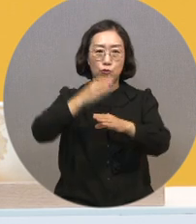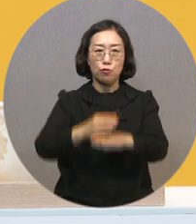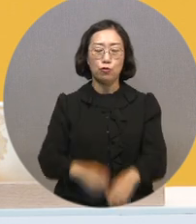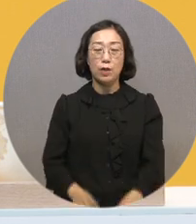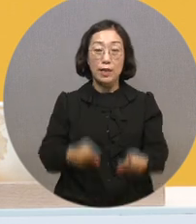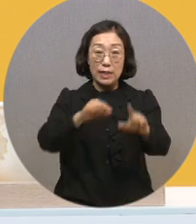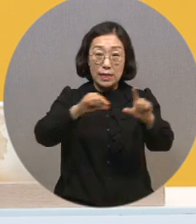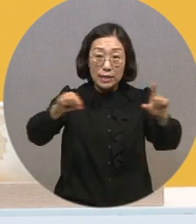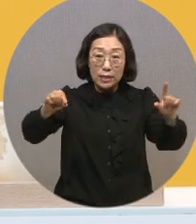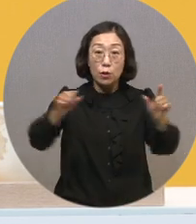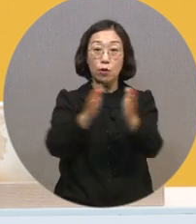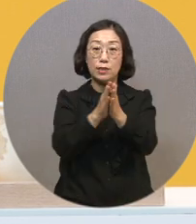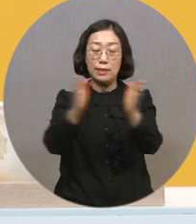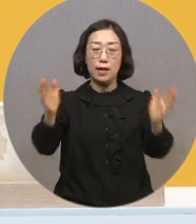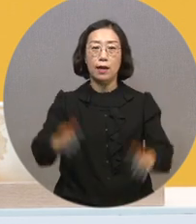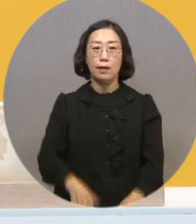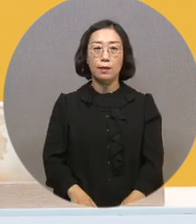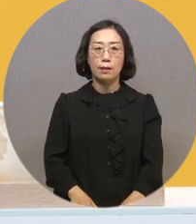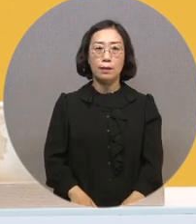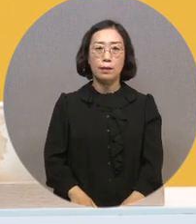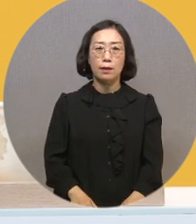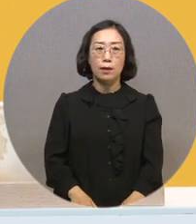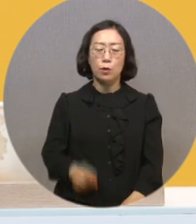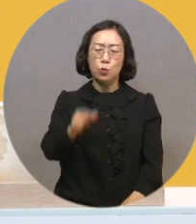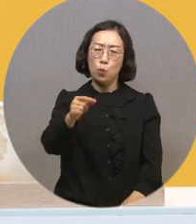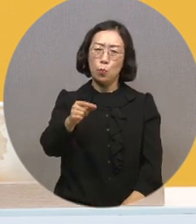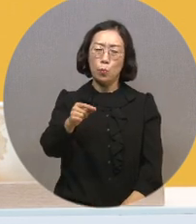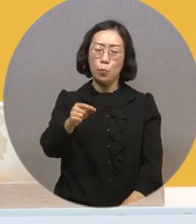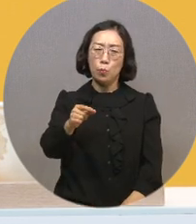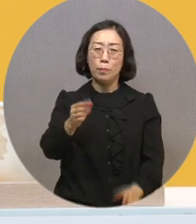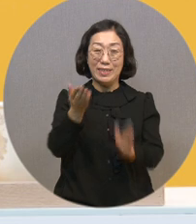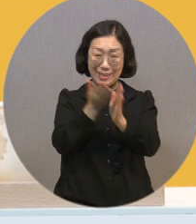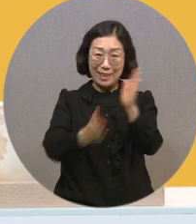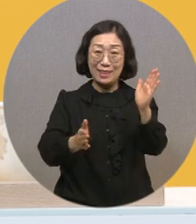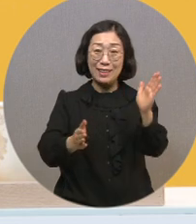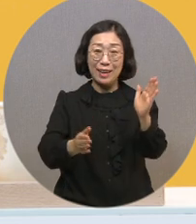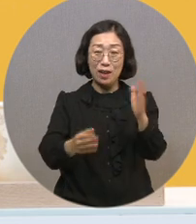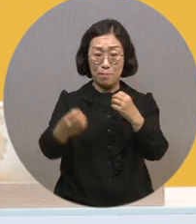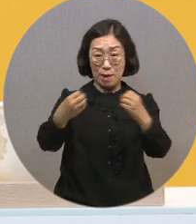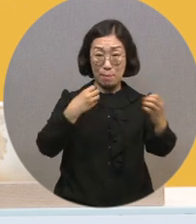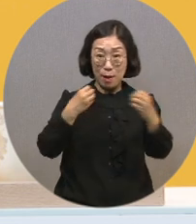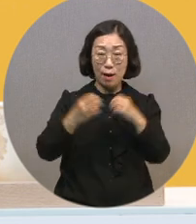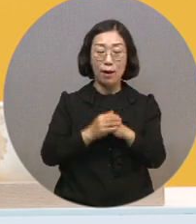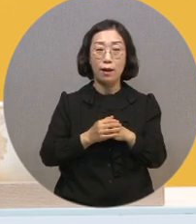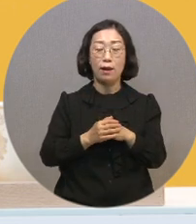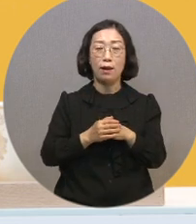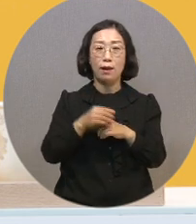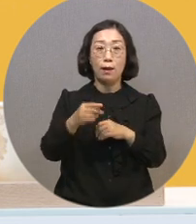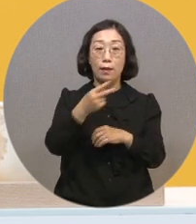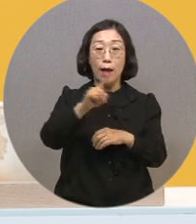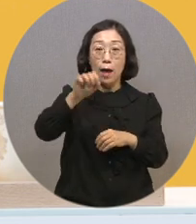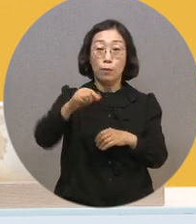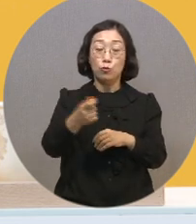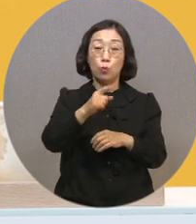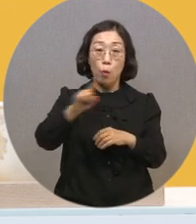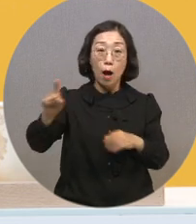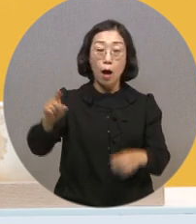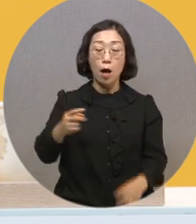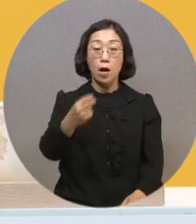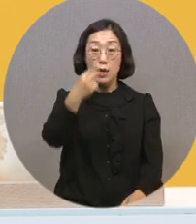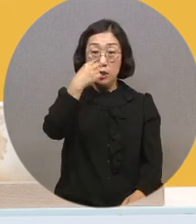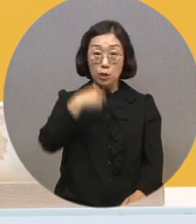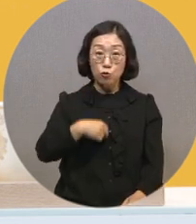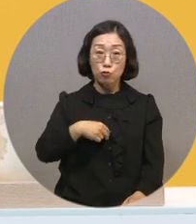부분은 좀 하고 있는데 이게 이제 실효성이 약간 떨어진다라는 이야기가 있는데. 이 다문화 교육에 있어서 이중 언어